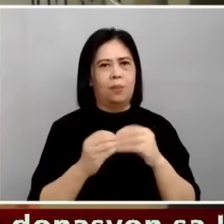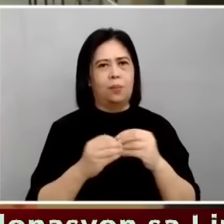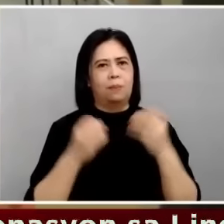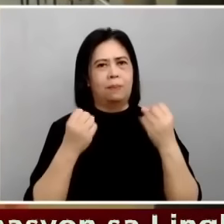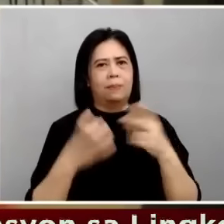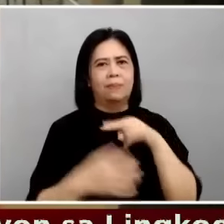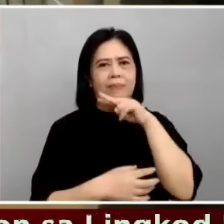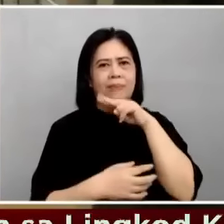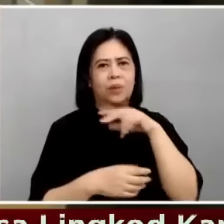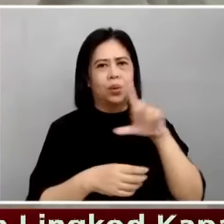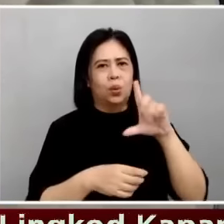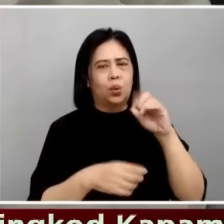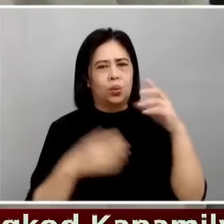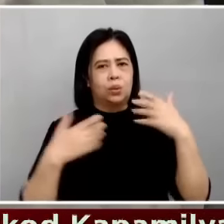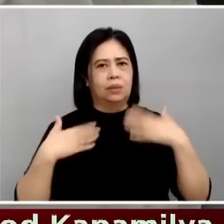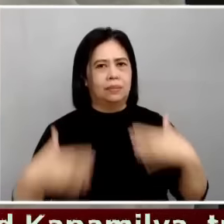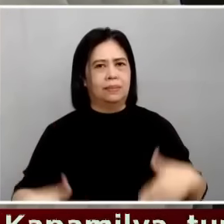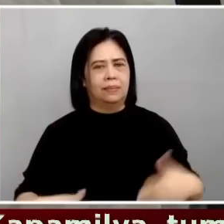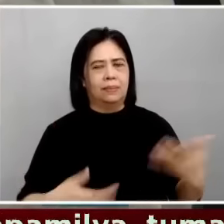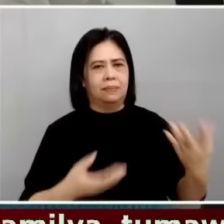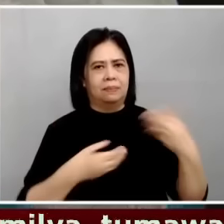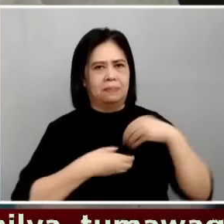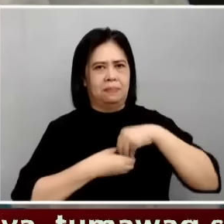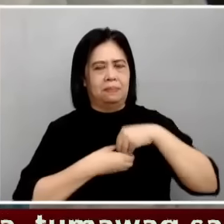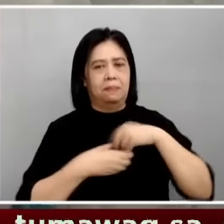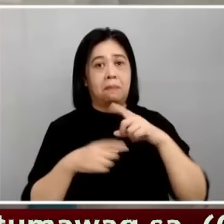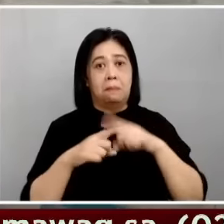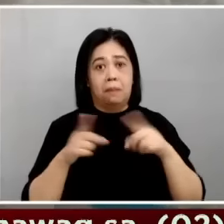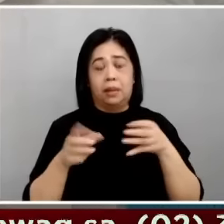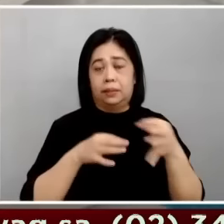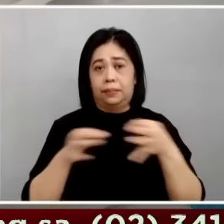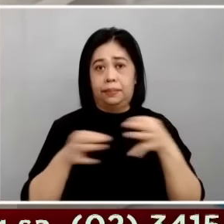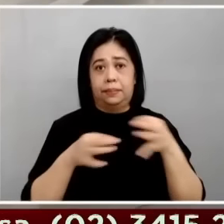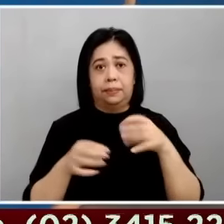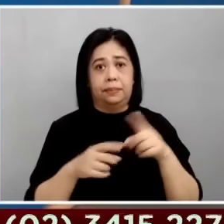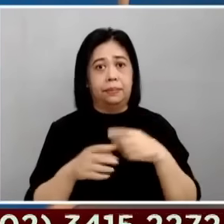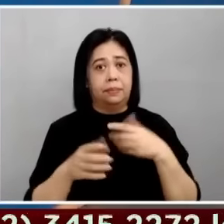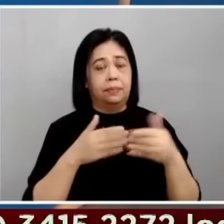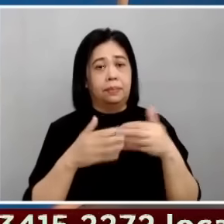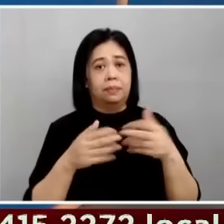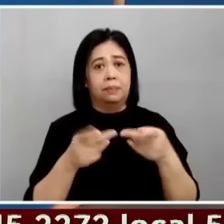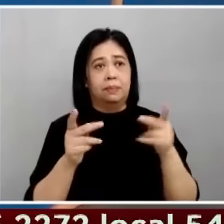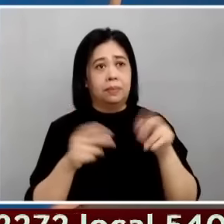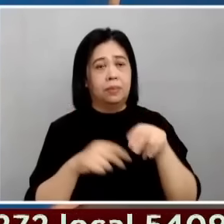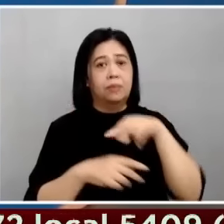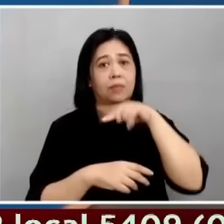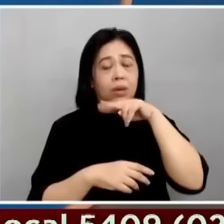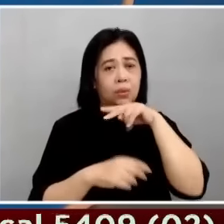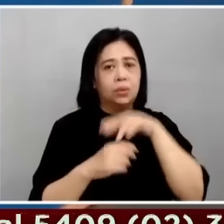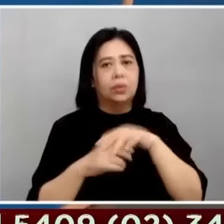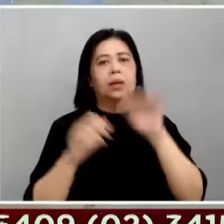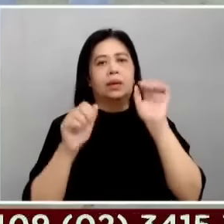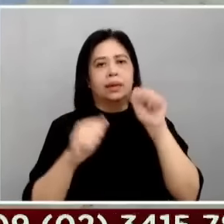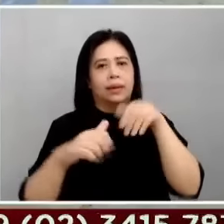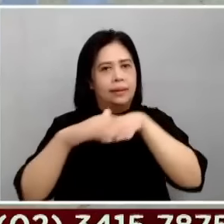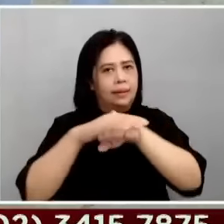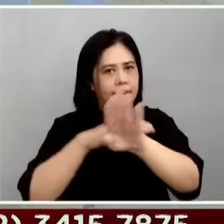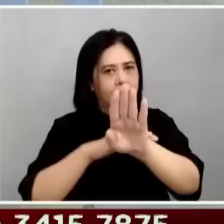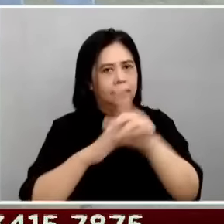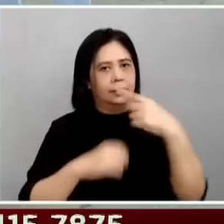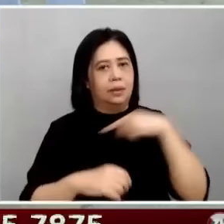viral load ng isang taong meron ito. Pero paglilinaw niya, kahit nasaan pa ang virus, makakapasok lang ito sa